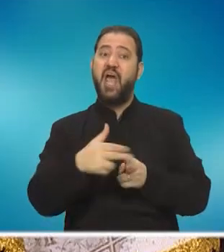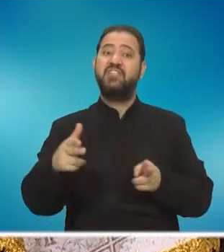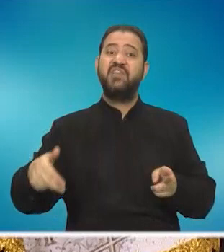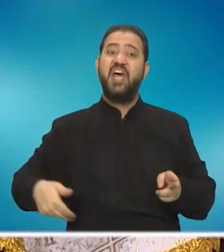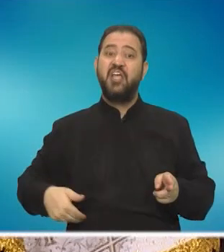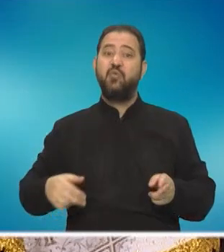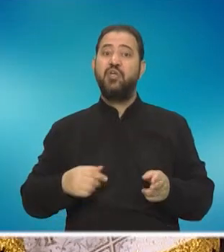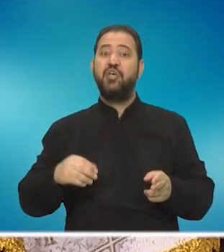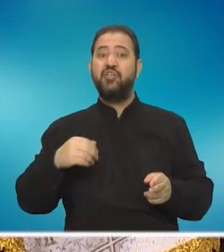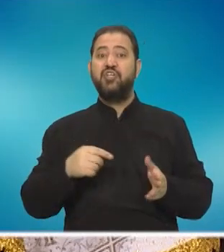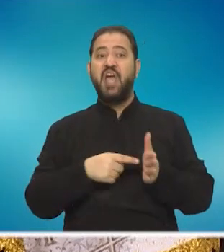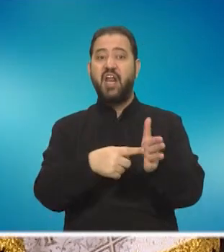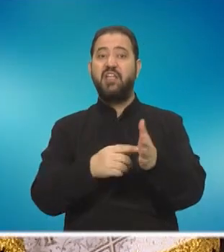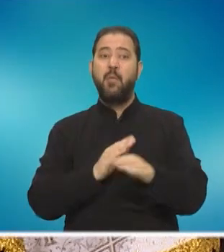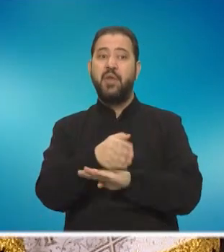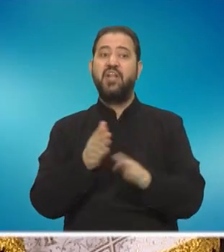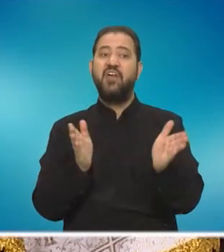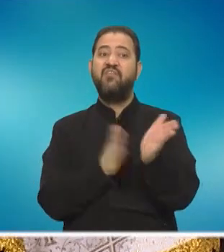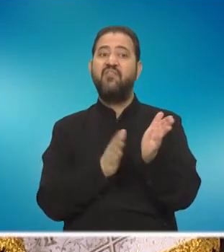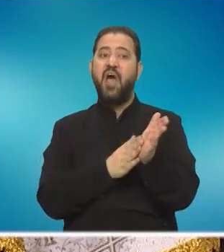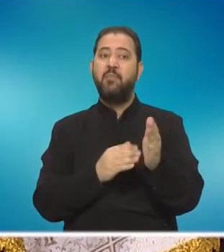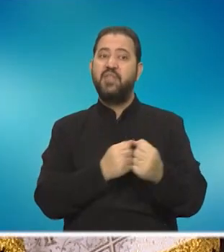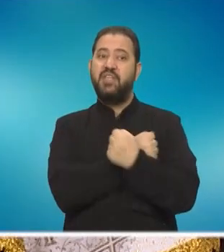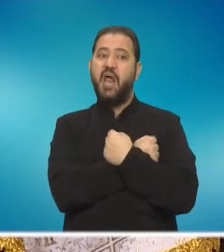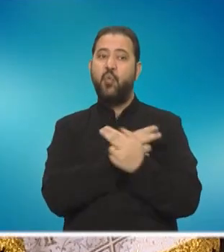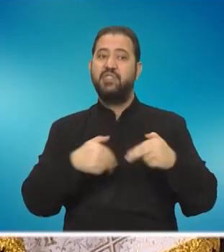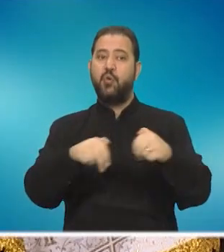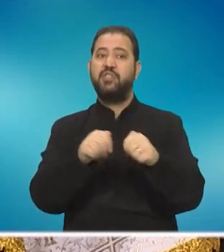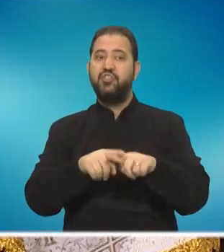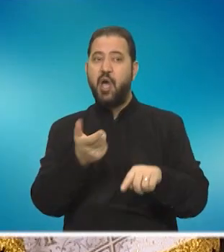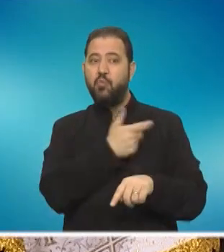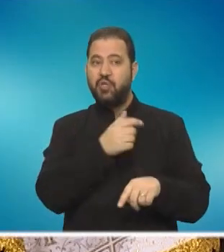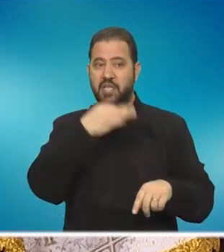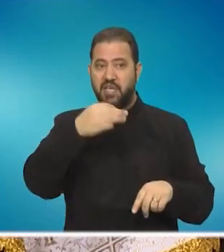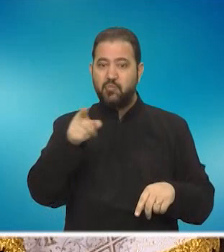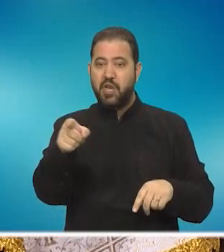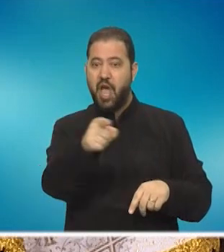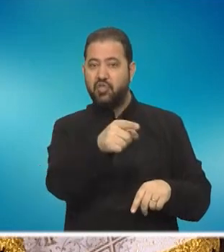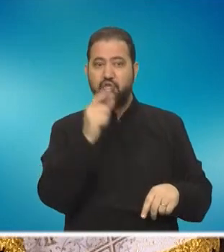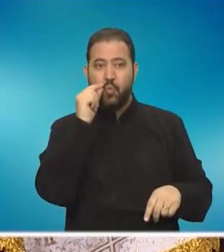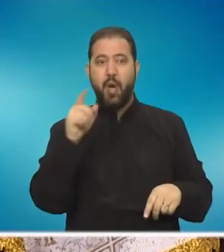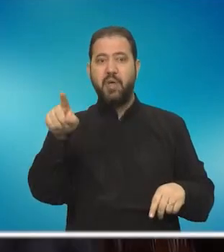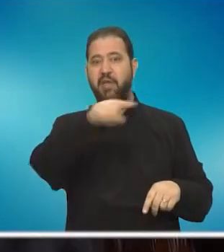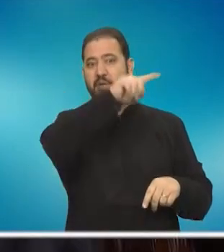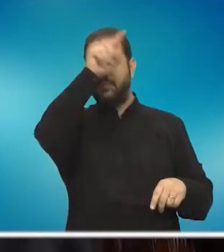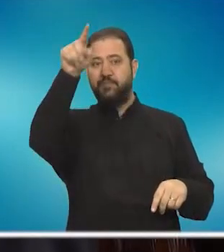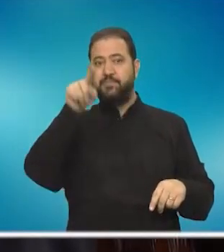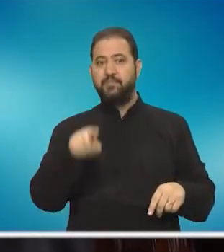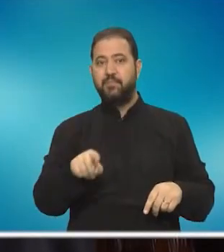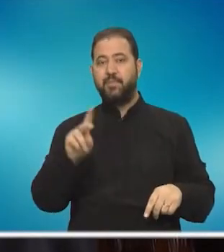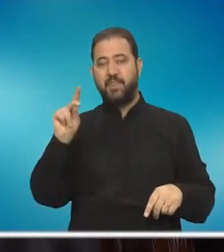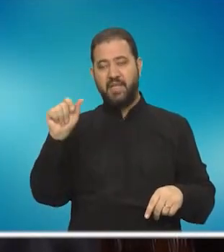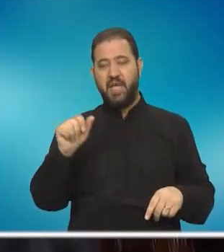Sfânta Liturghie și cât arătăm prin fapte dragostea noastră. Ce am putea să le spunem acestora? Sunt sigur